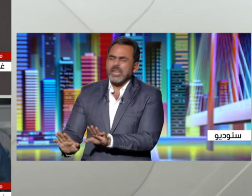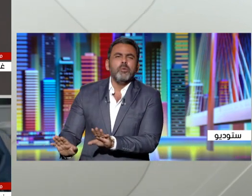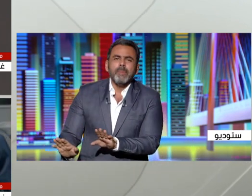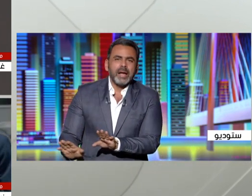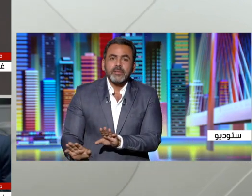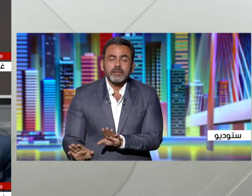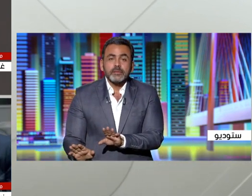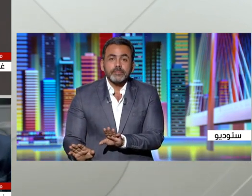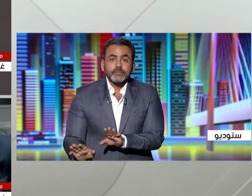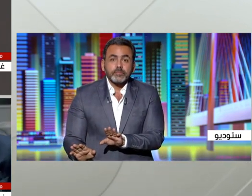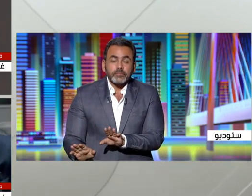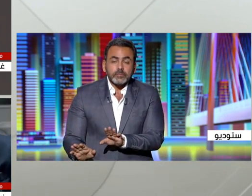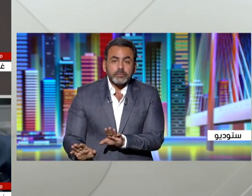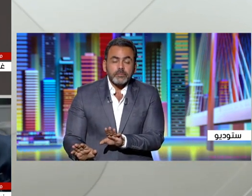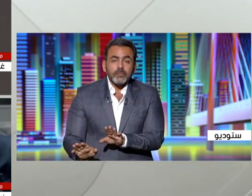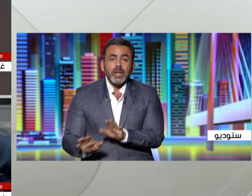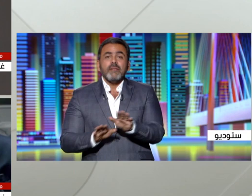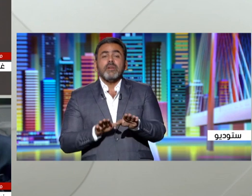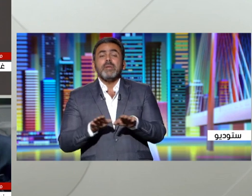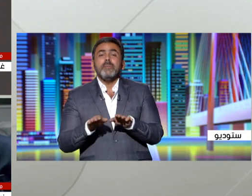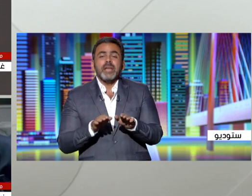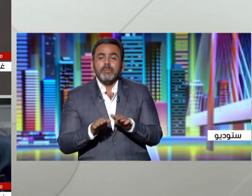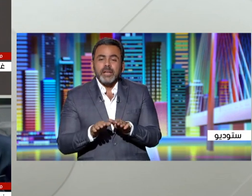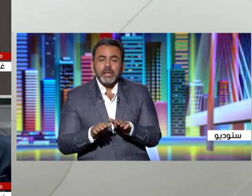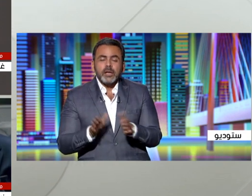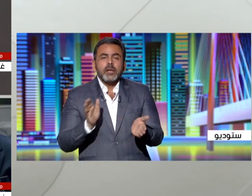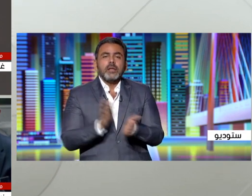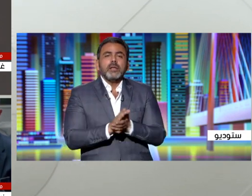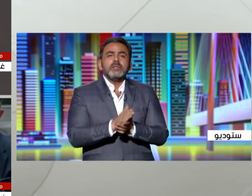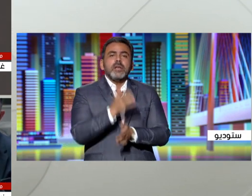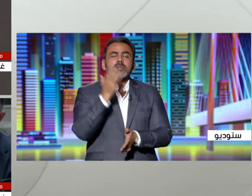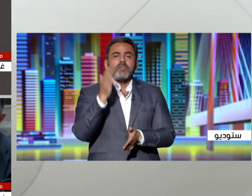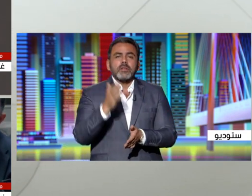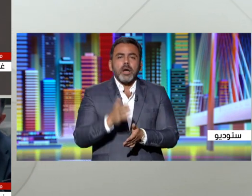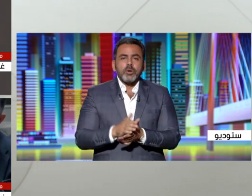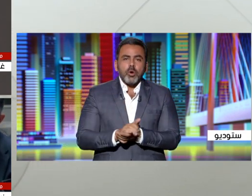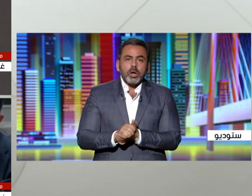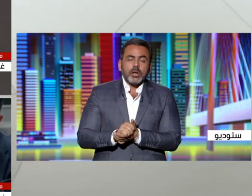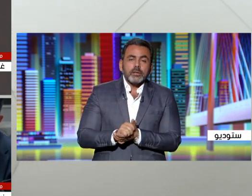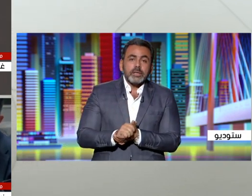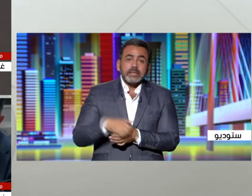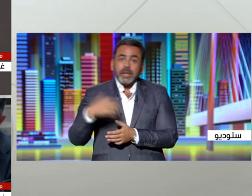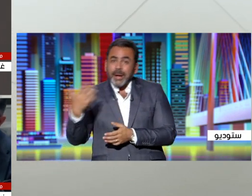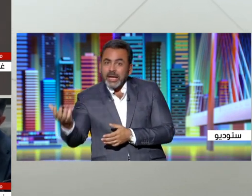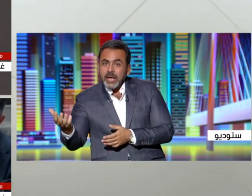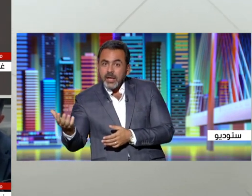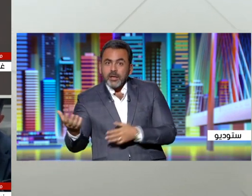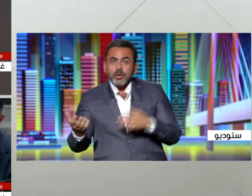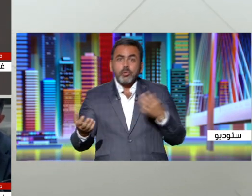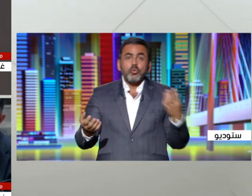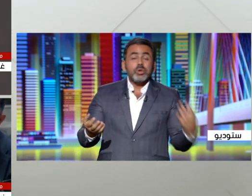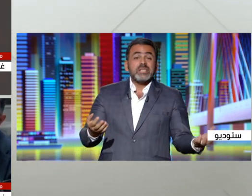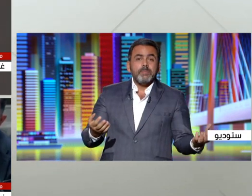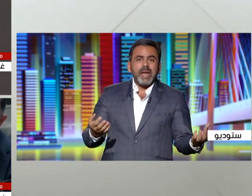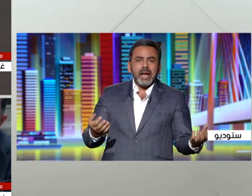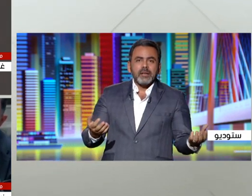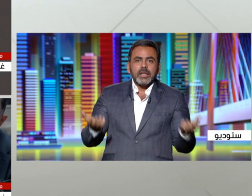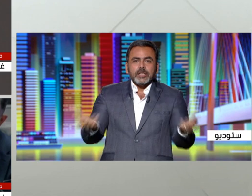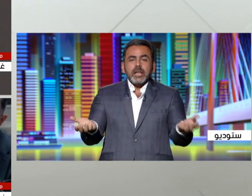يمكن خليهم بقى فب بيعمل ايه سياسه فرض امر واقع تبعيه